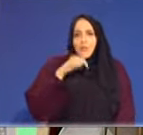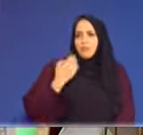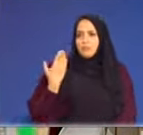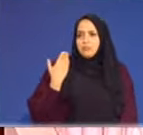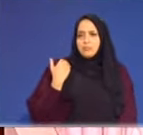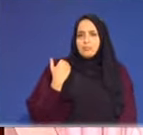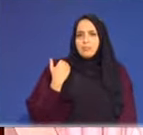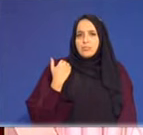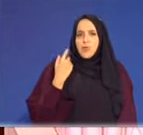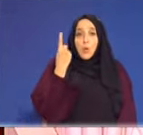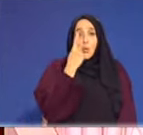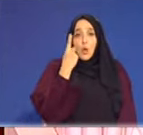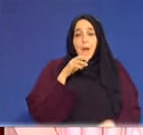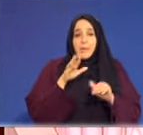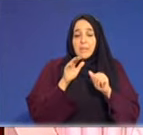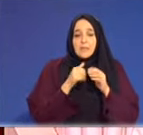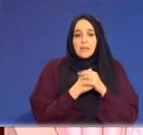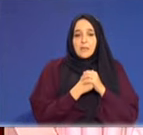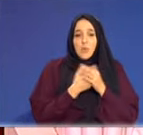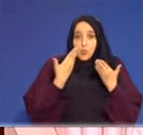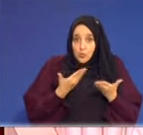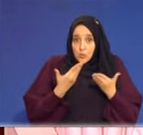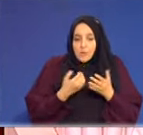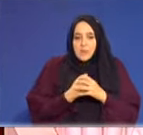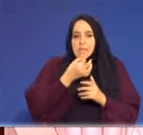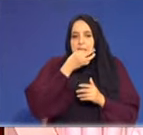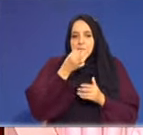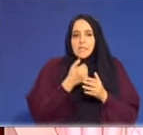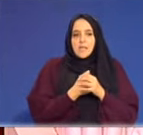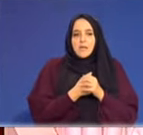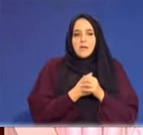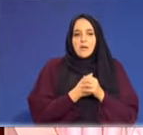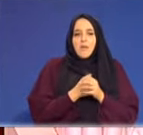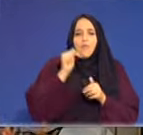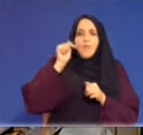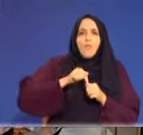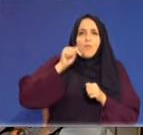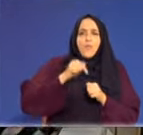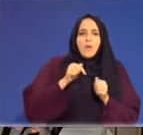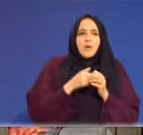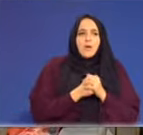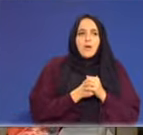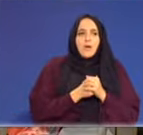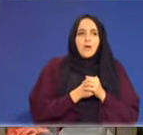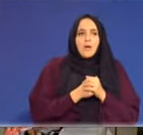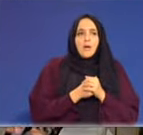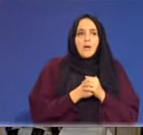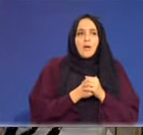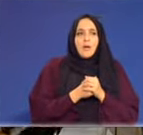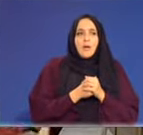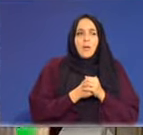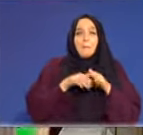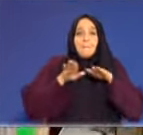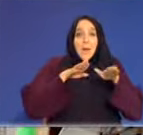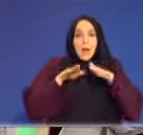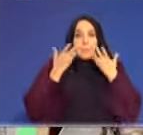النهار المحضر كان عندكم على الوحدة. نعم نعم نعم. لازم تتحركوا دوكا ولا غدوة